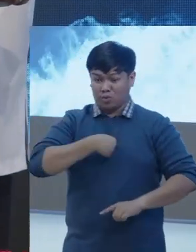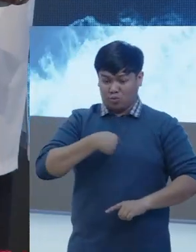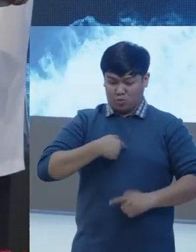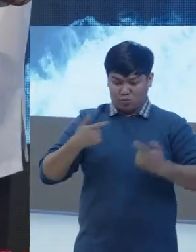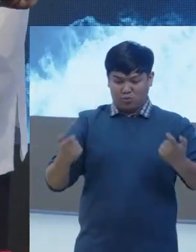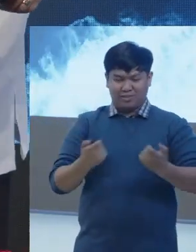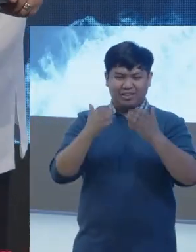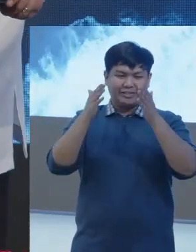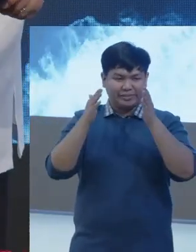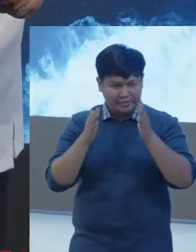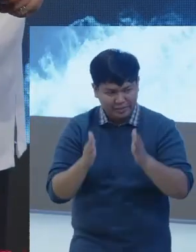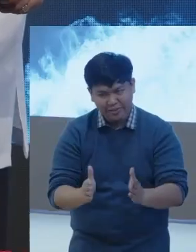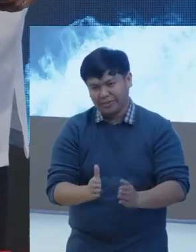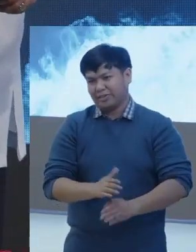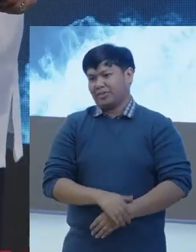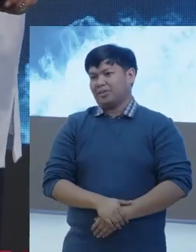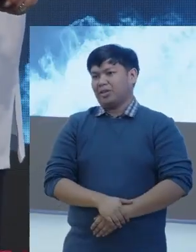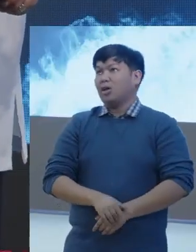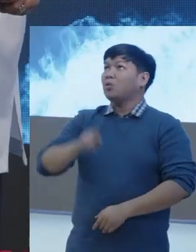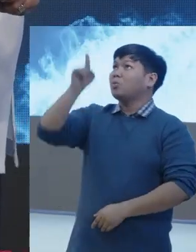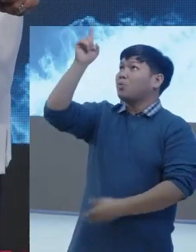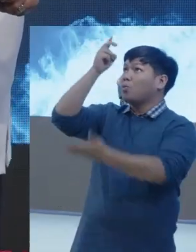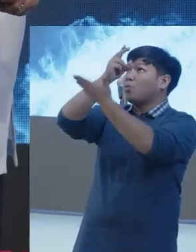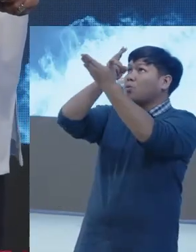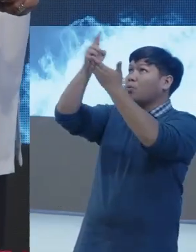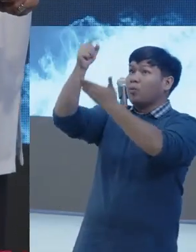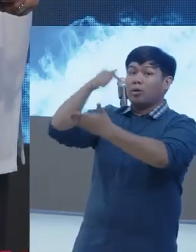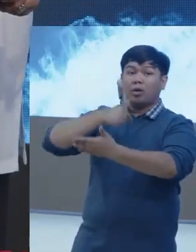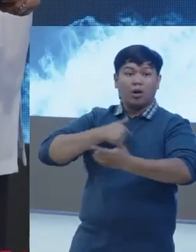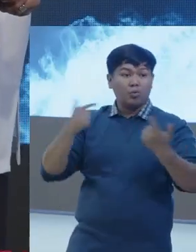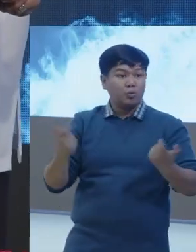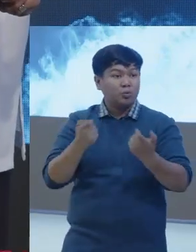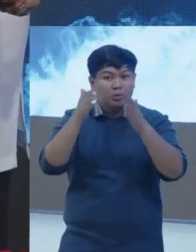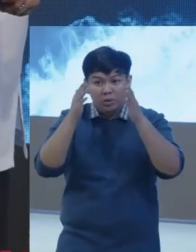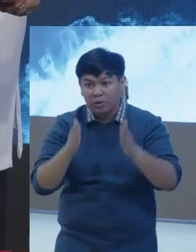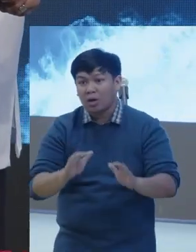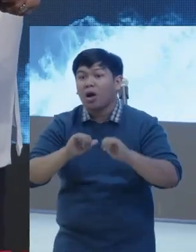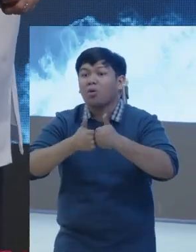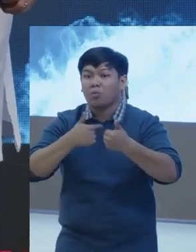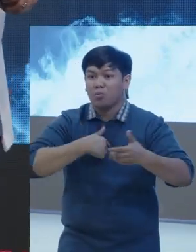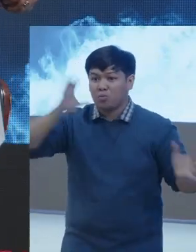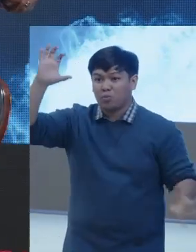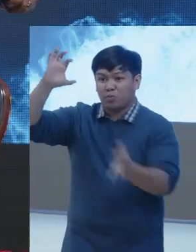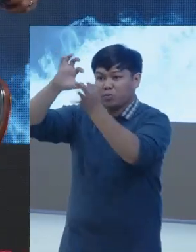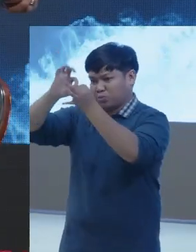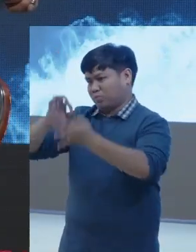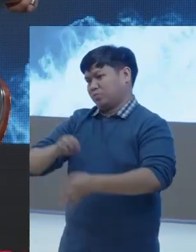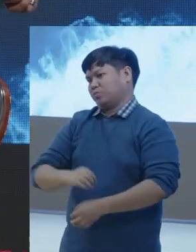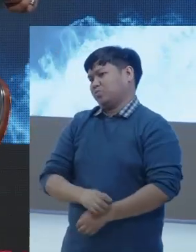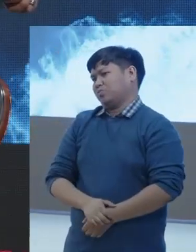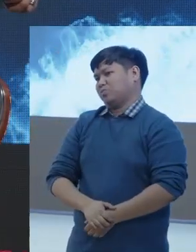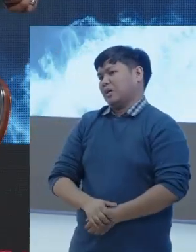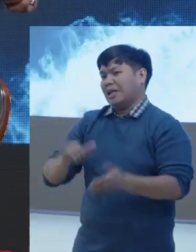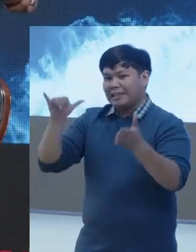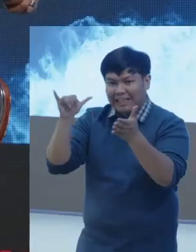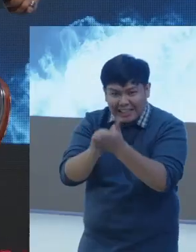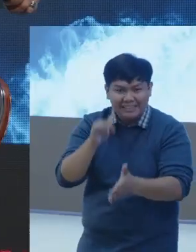natin laban sa isang banal na Diyos. Sa James chapter 4 verses 9 to